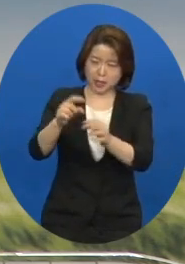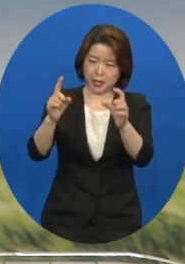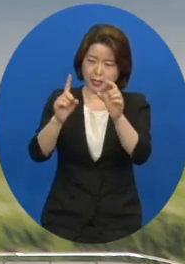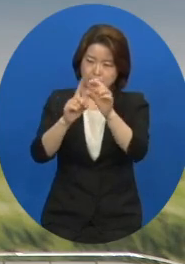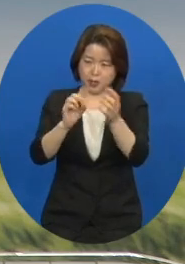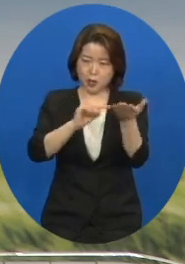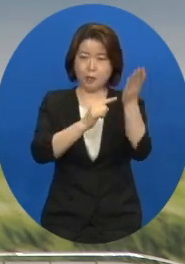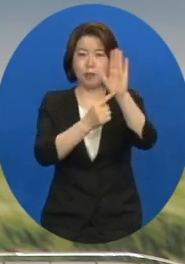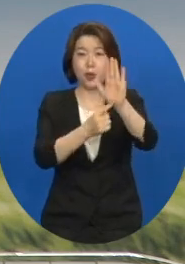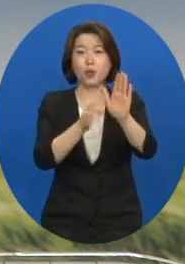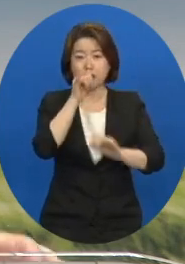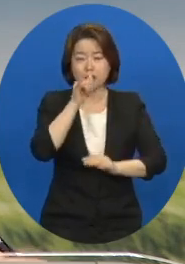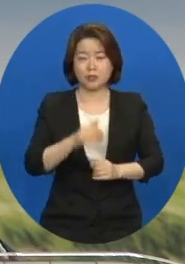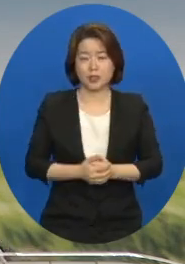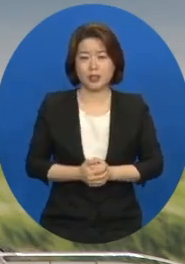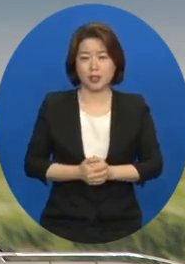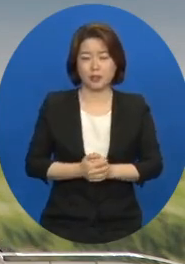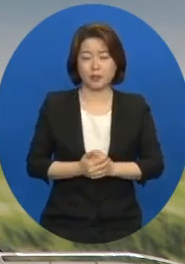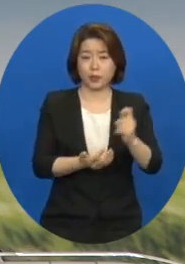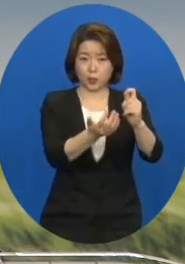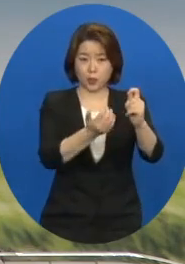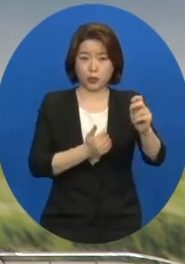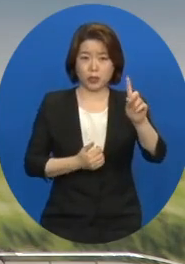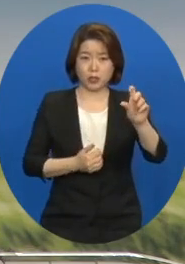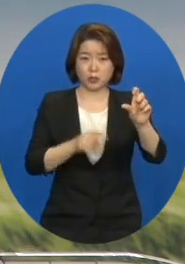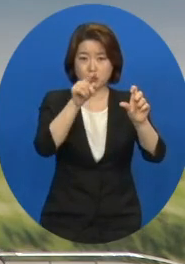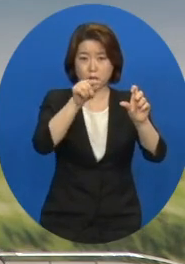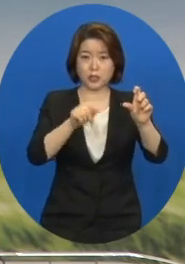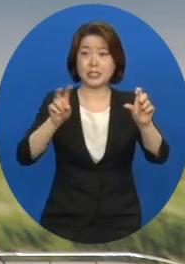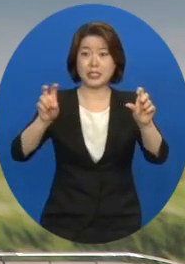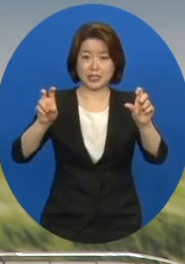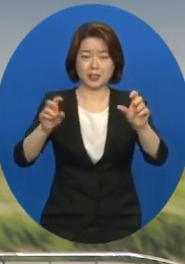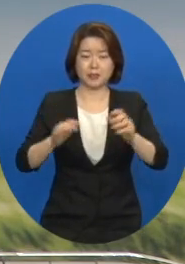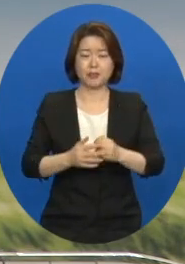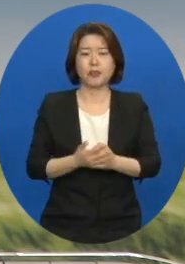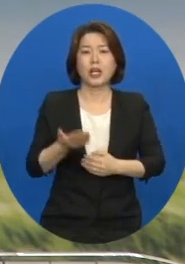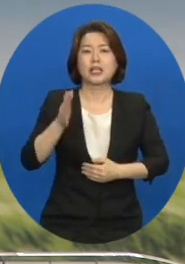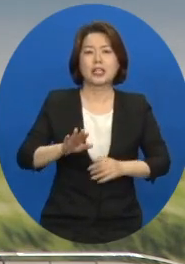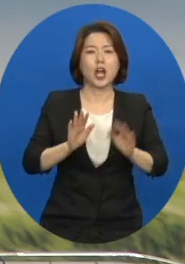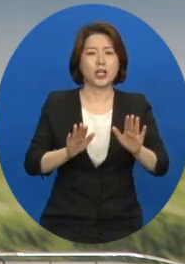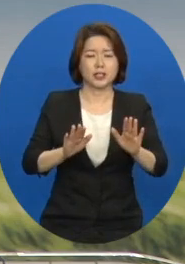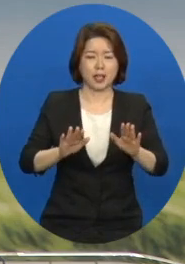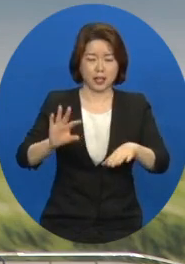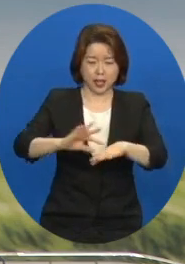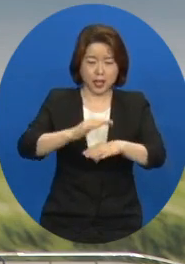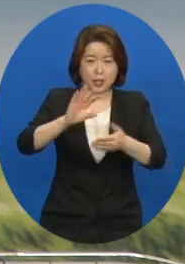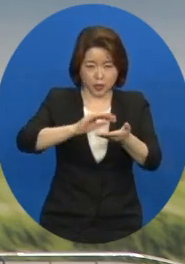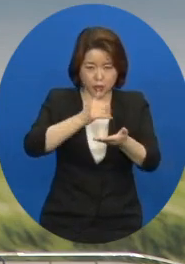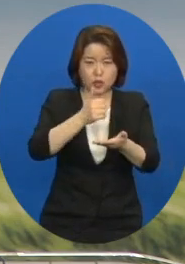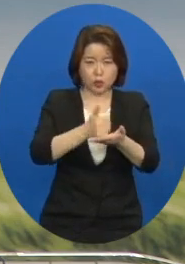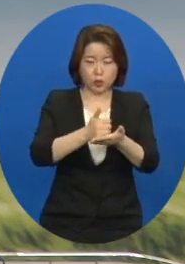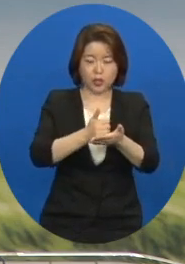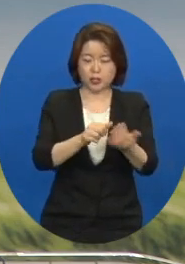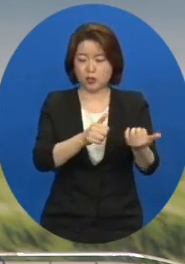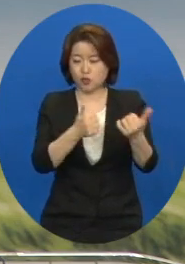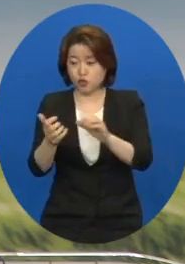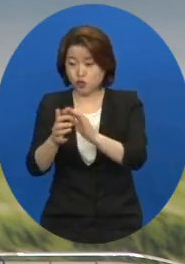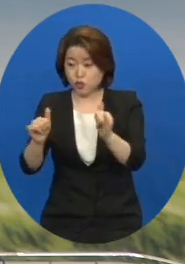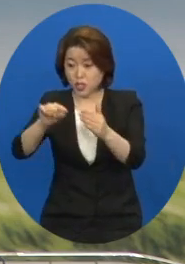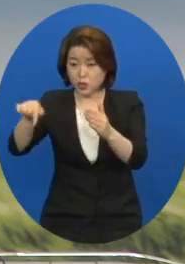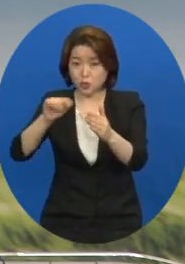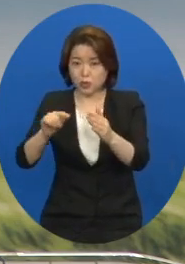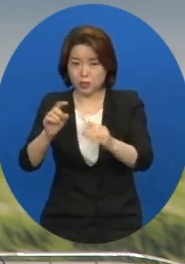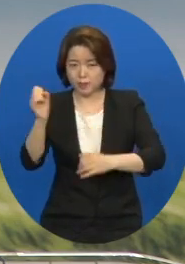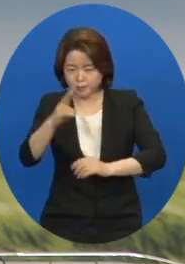쓰셨어요. 고린도전서 15장 20절에 그러나 이제 그리스도께서 죽은 자